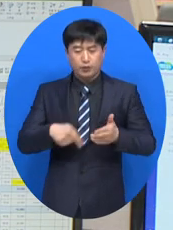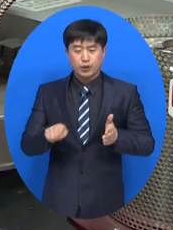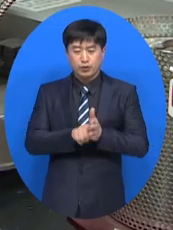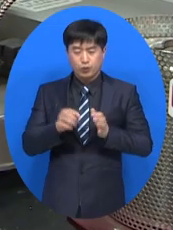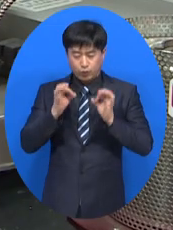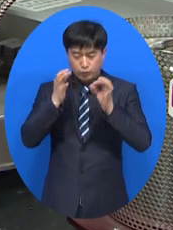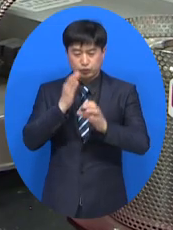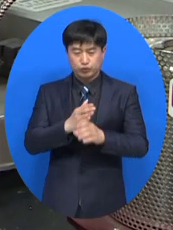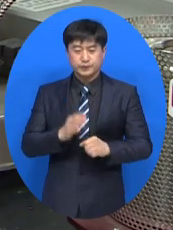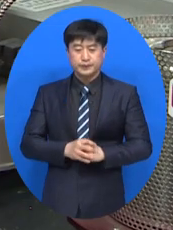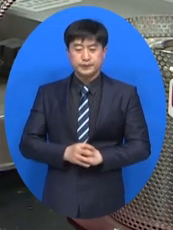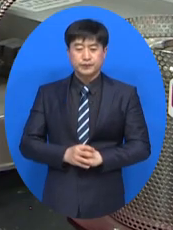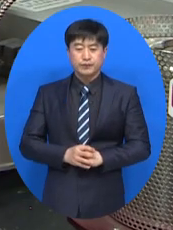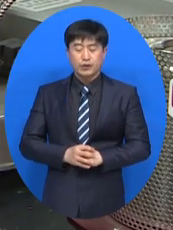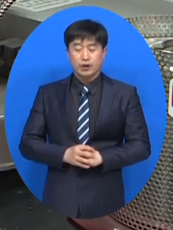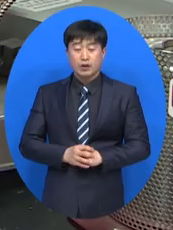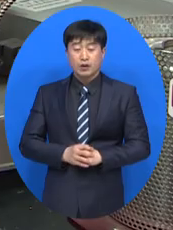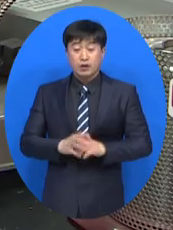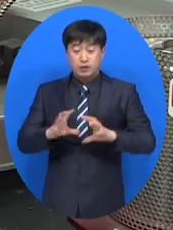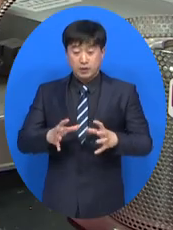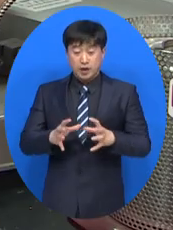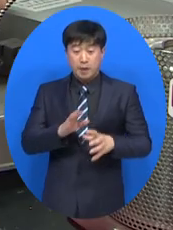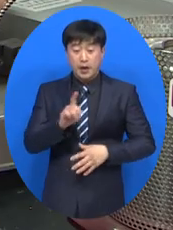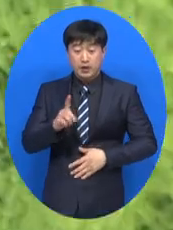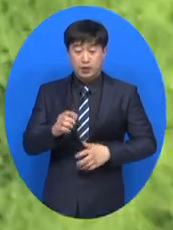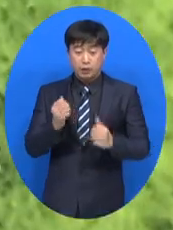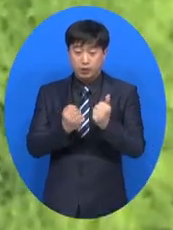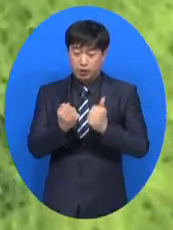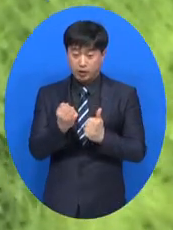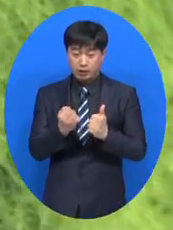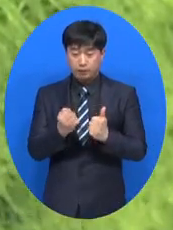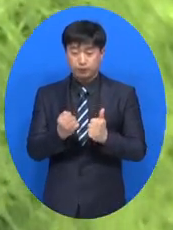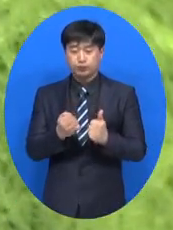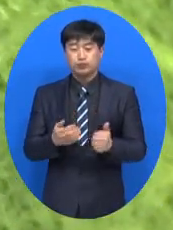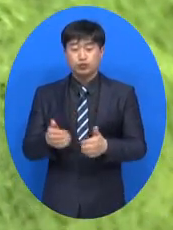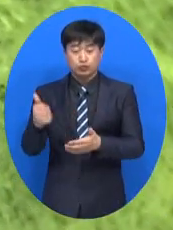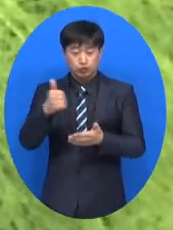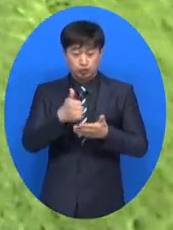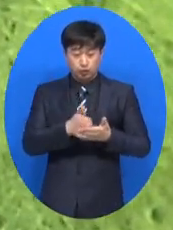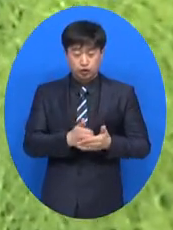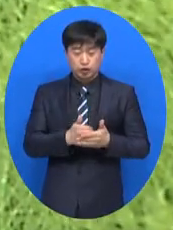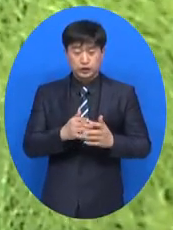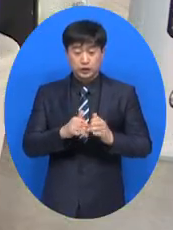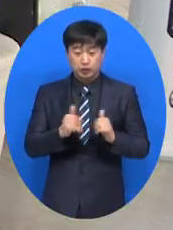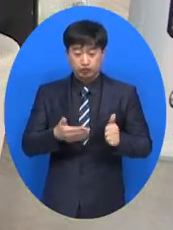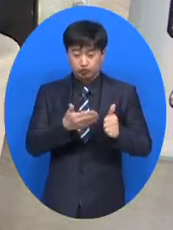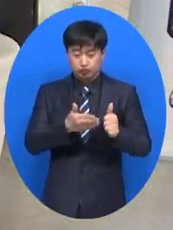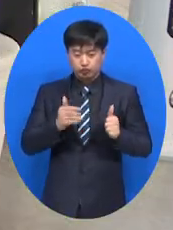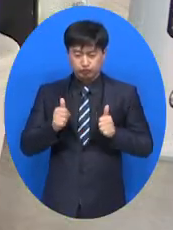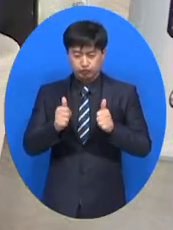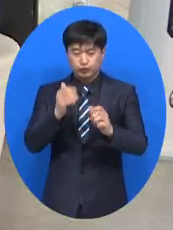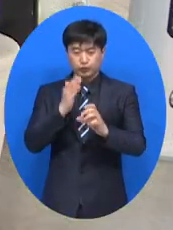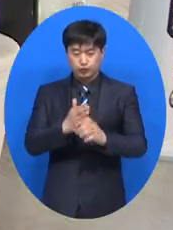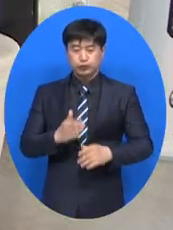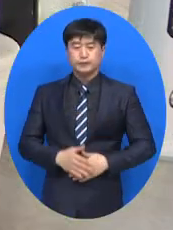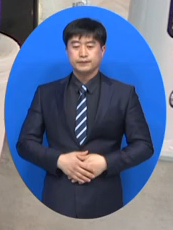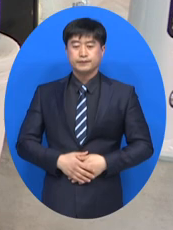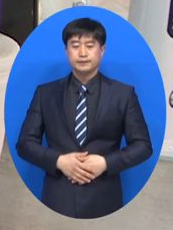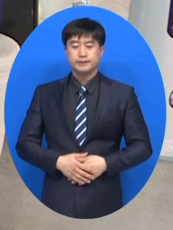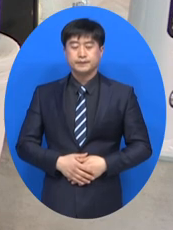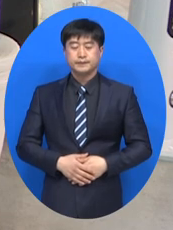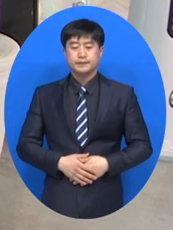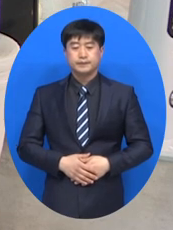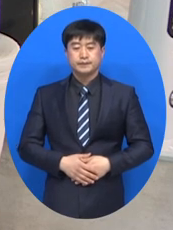생각입니다 이외에도 글로벌 바이오캠퍼스 유치 등 1년 양성에도 심혈을 기울이고 있습니다 경기지 TV